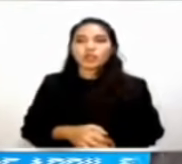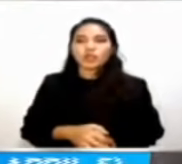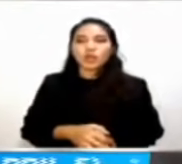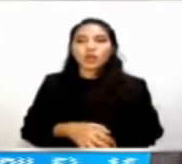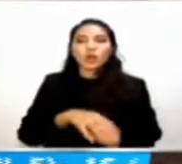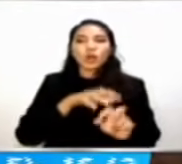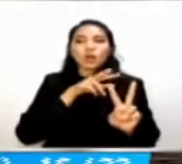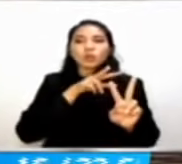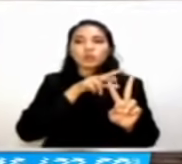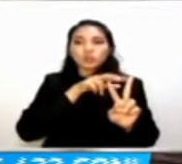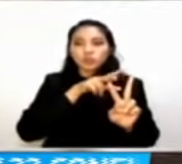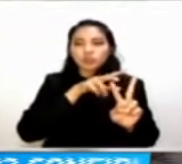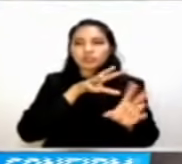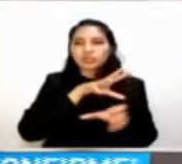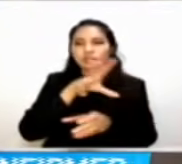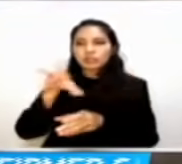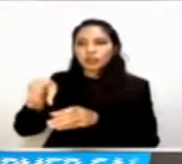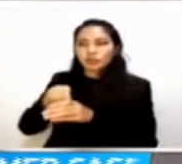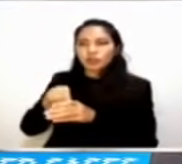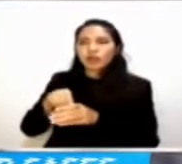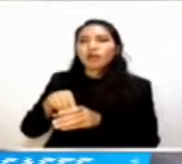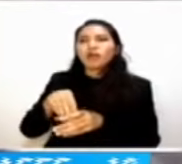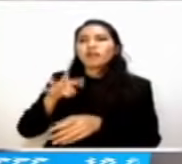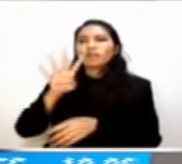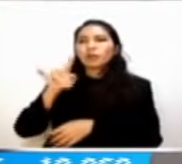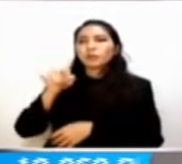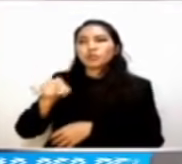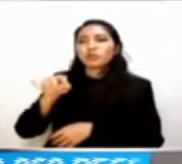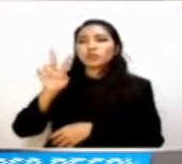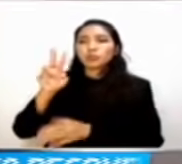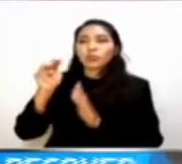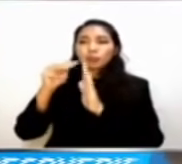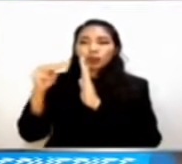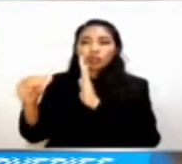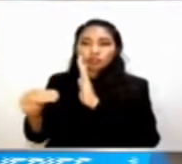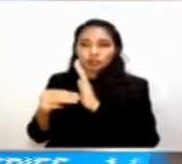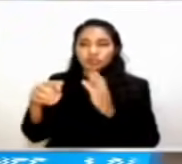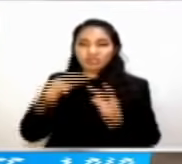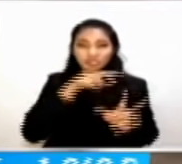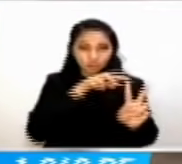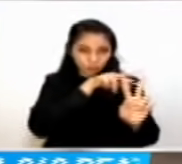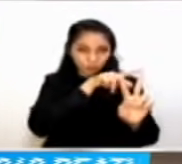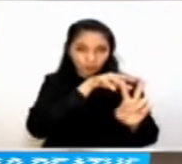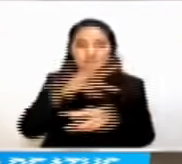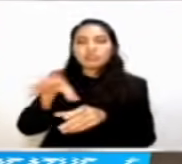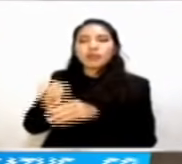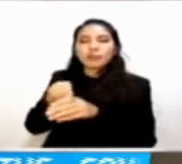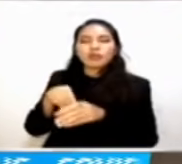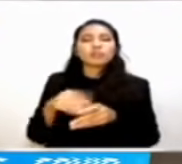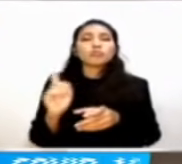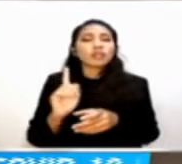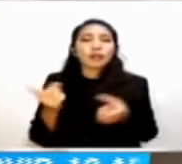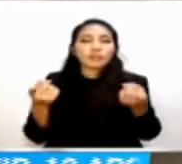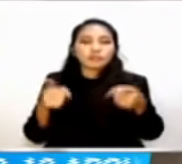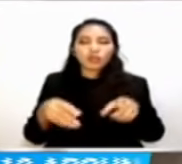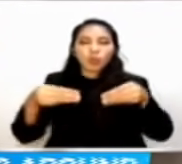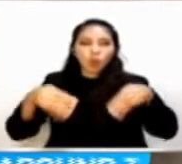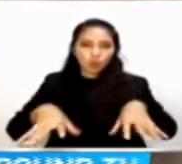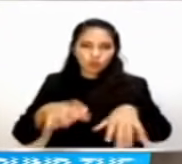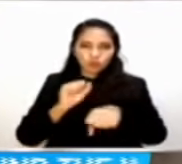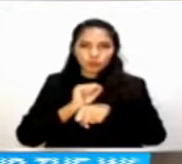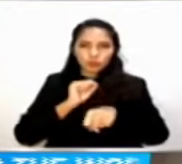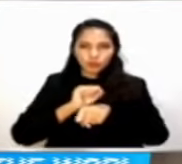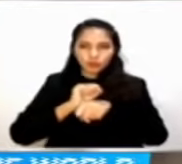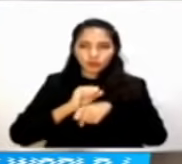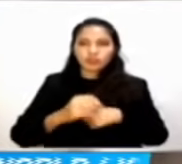4.2 million na nawala ng trabaho dahil sa pandemya. Yung tao ni mami dito, wala. Dalawa po yun, pinaano